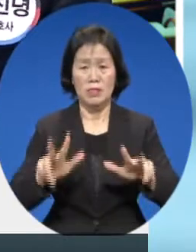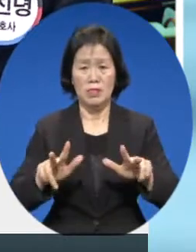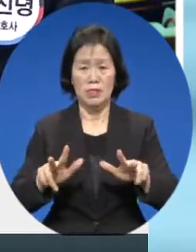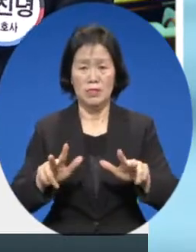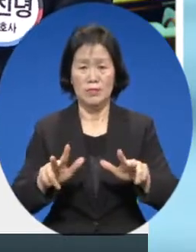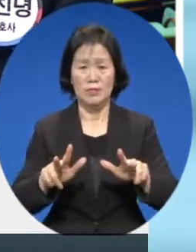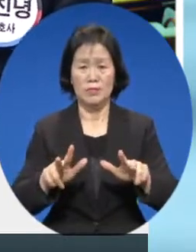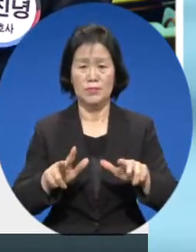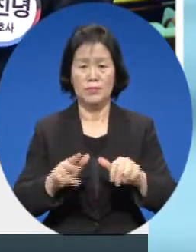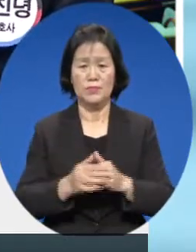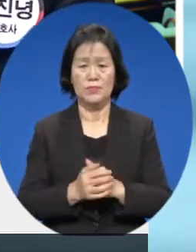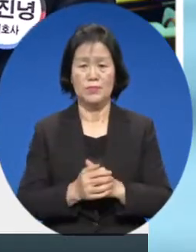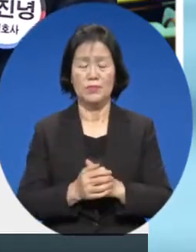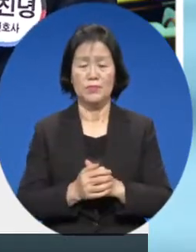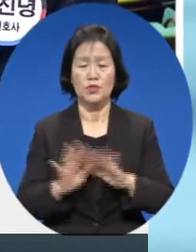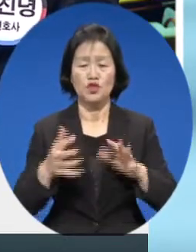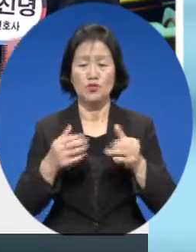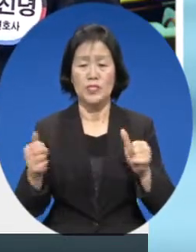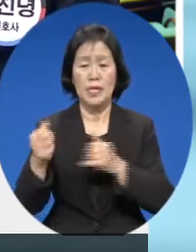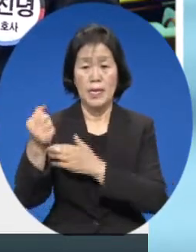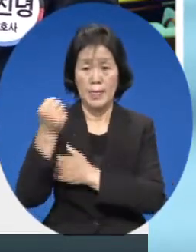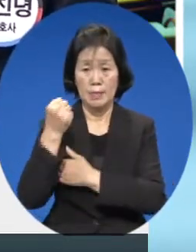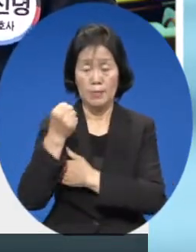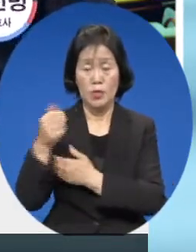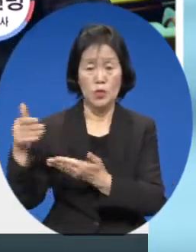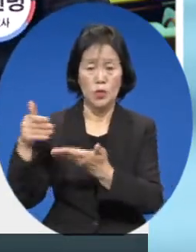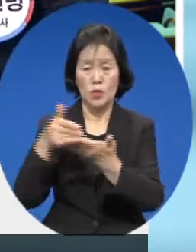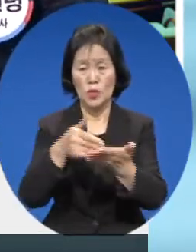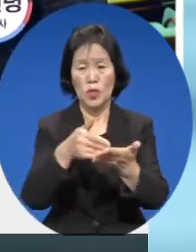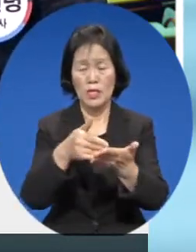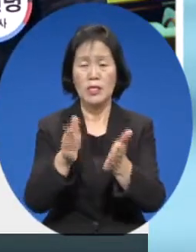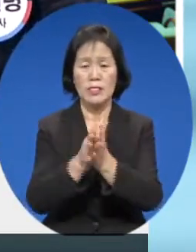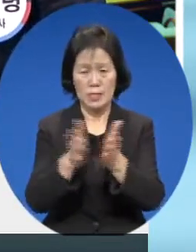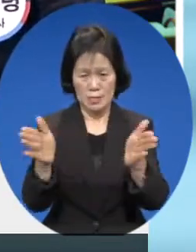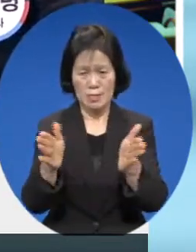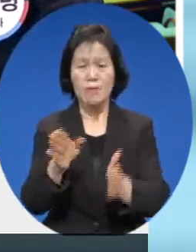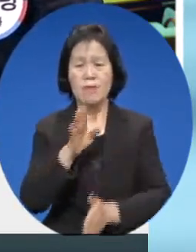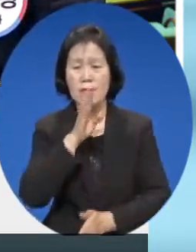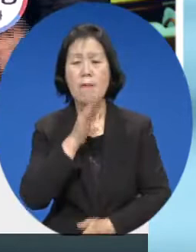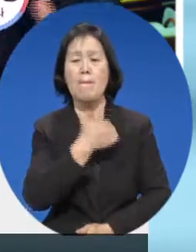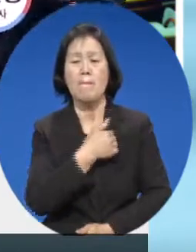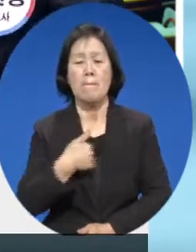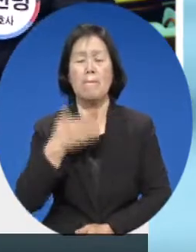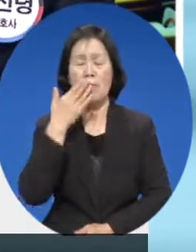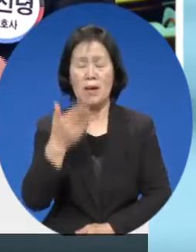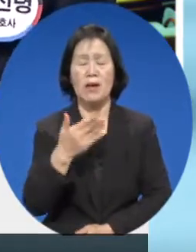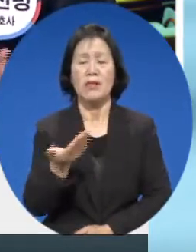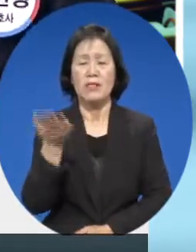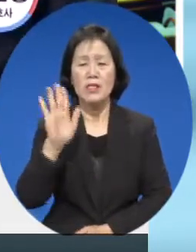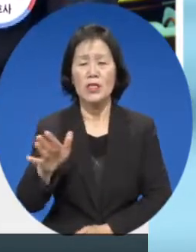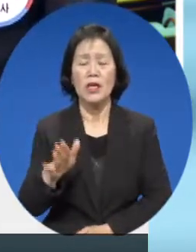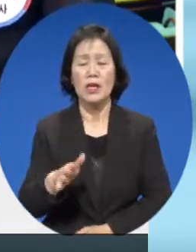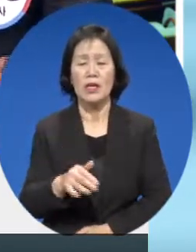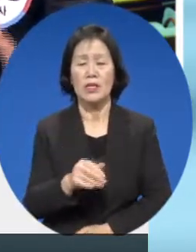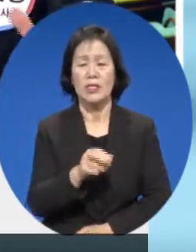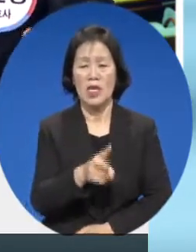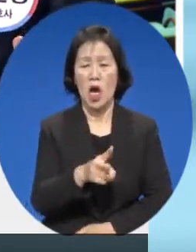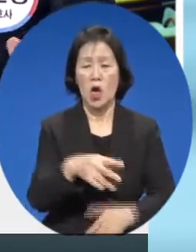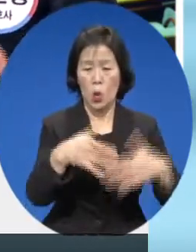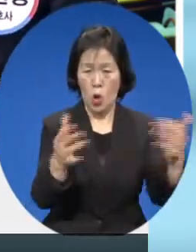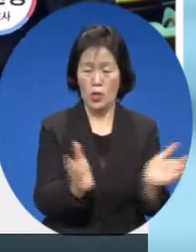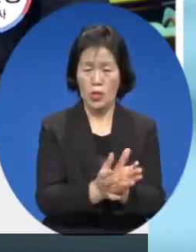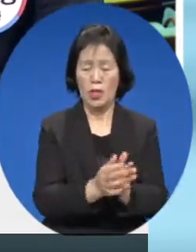그 어이 국민의 힘 같은 경우에 요청에서 시작 하는 것은 충분히 할 수 있지만 이 그 범 여 것 이라고 할 수 있는